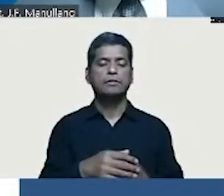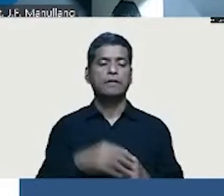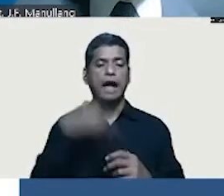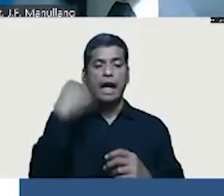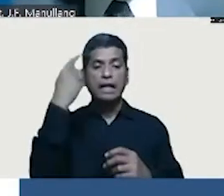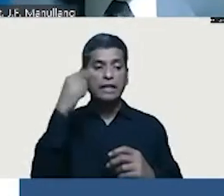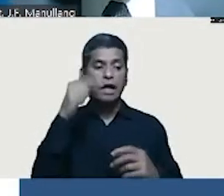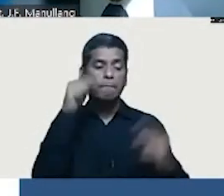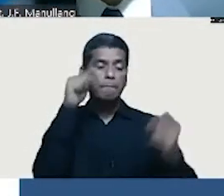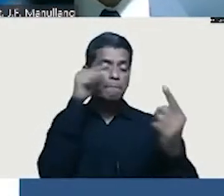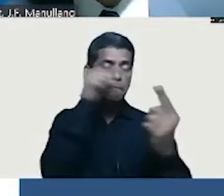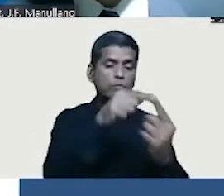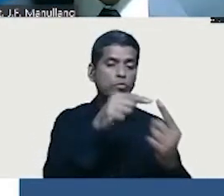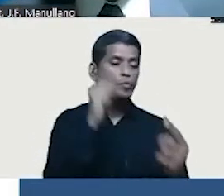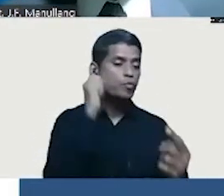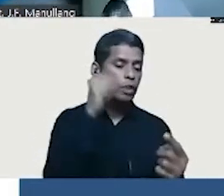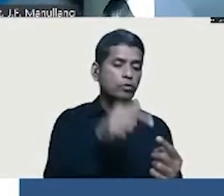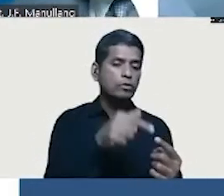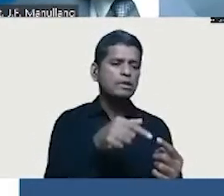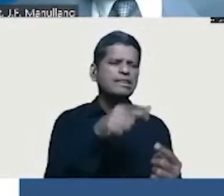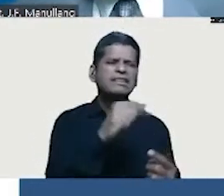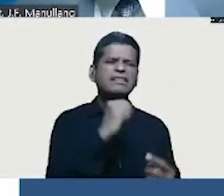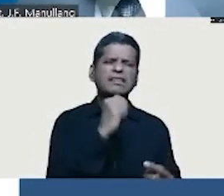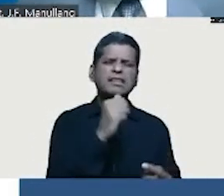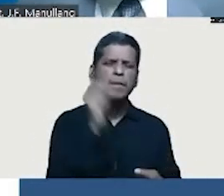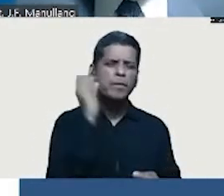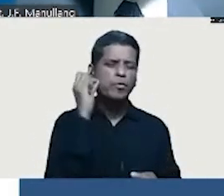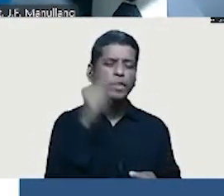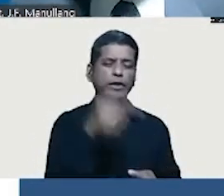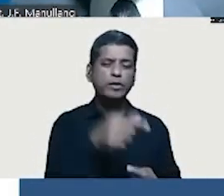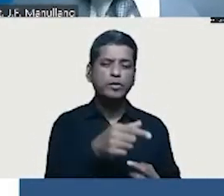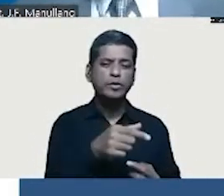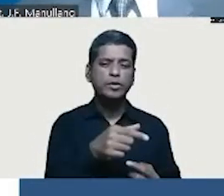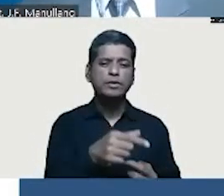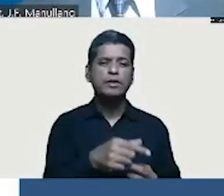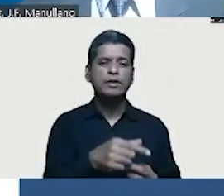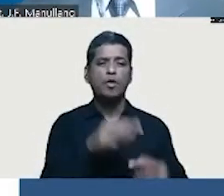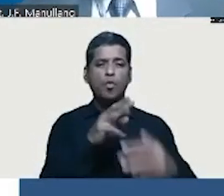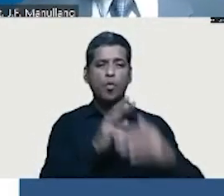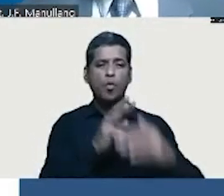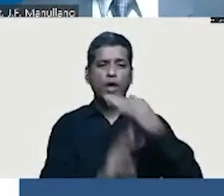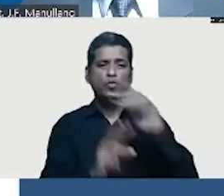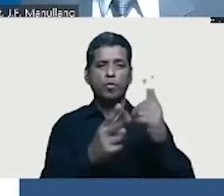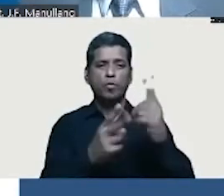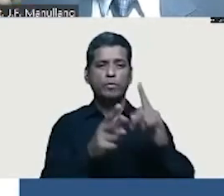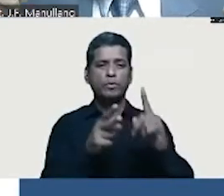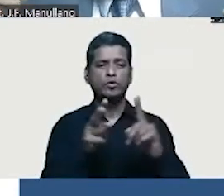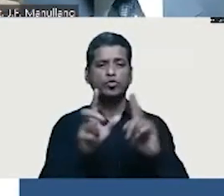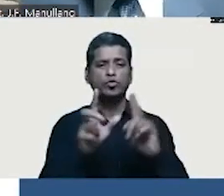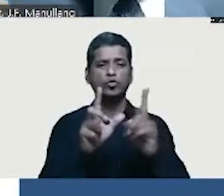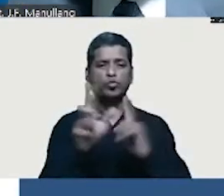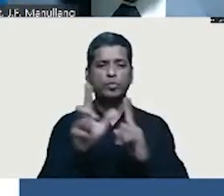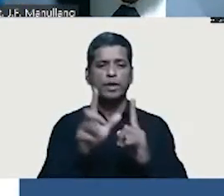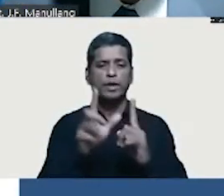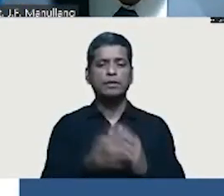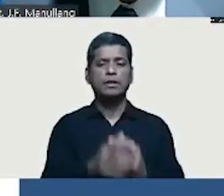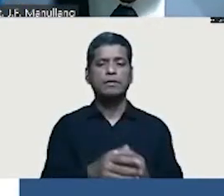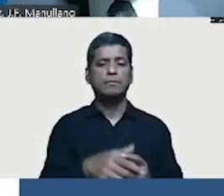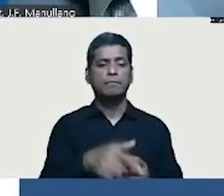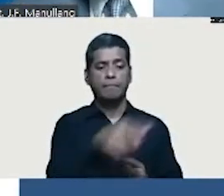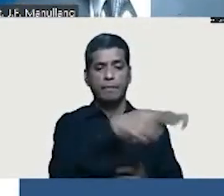Siapakah perempuan itu di dalam wow wow pasal 12 Iyalah jemaat Tuhan yang berselubungkan